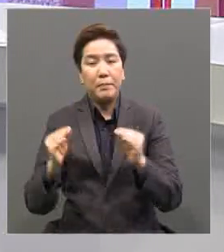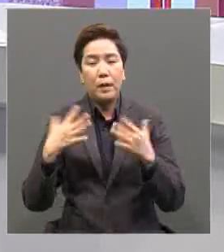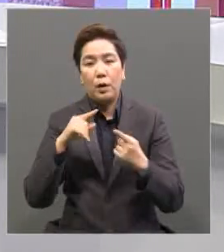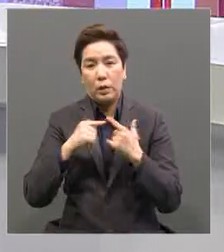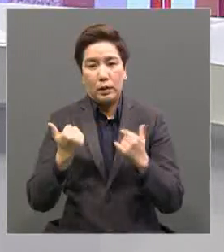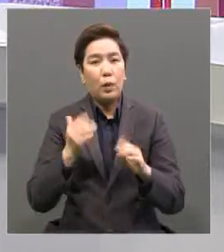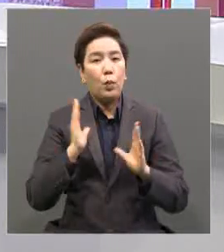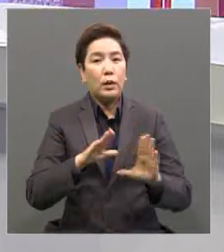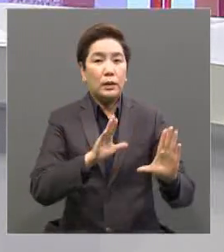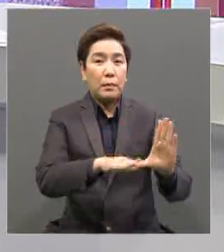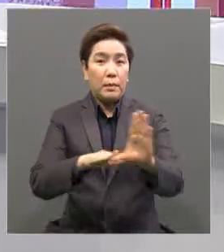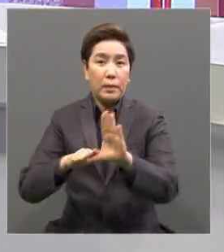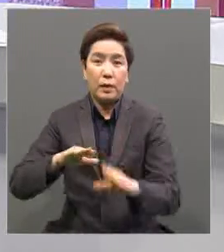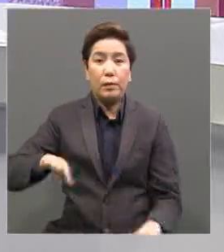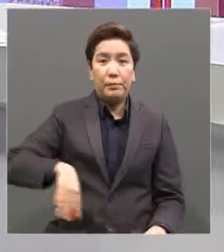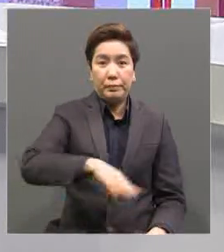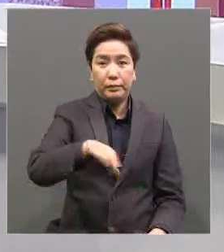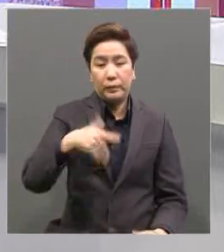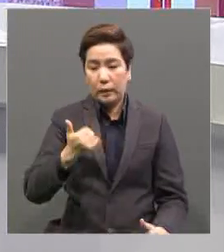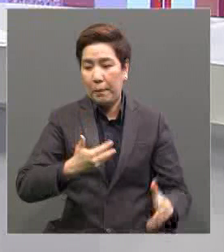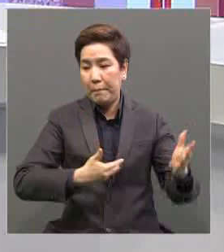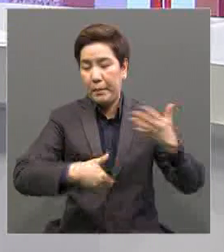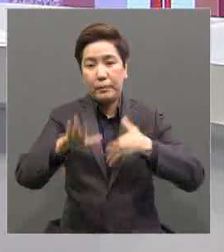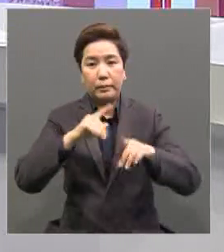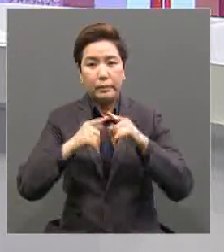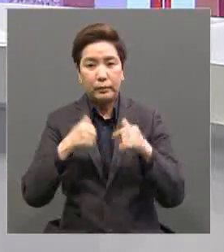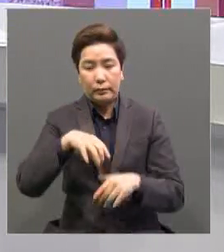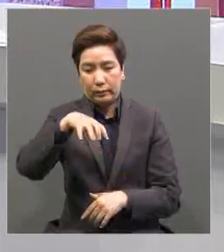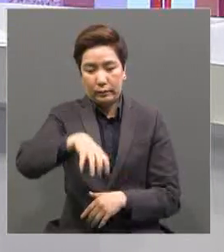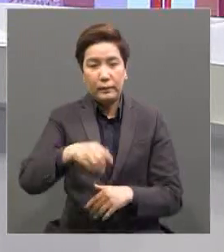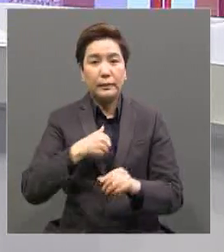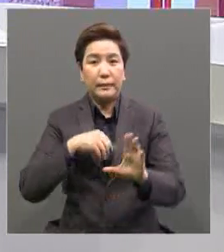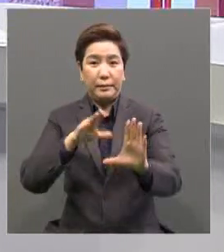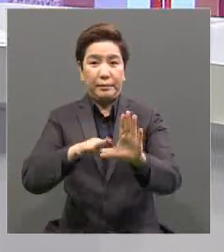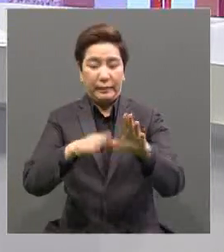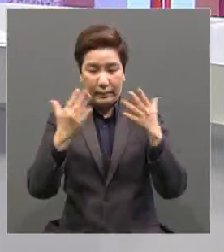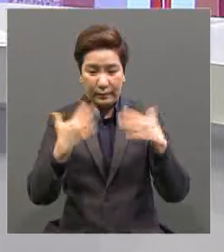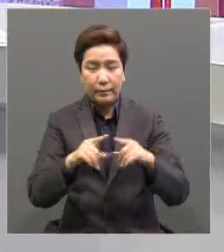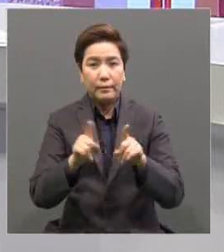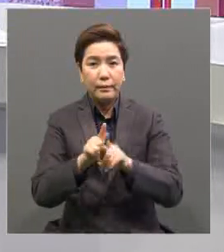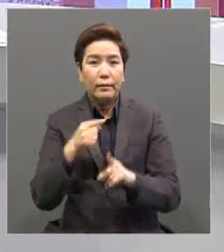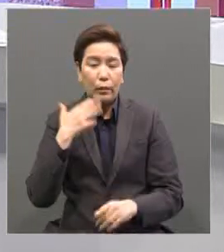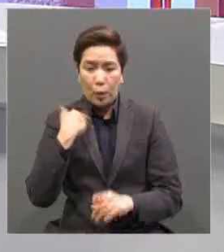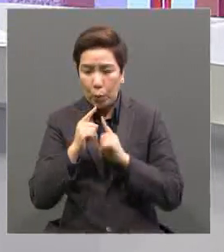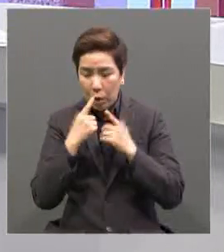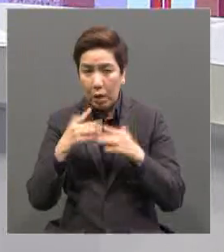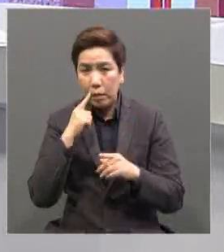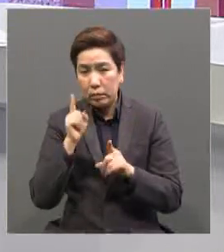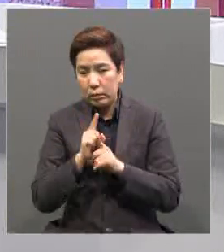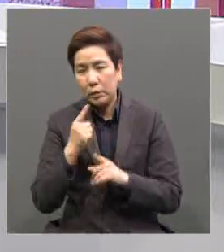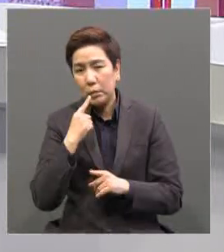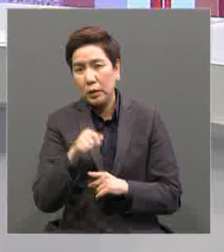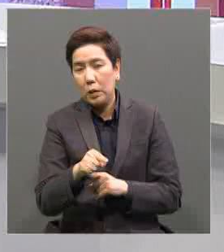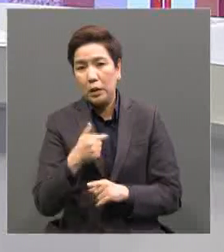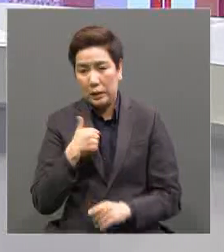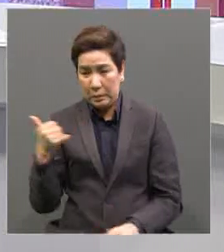ายๆผู้สมัครหลายๆพรรคเองก็เดินทางออกจากบริเวณที่สมัครกันแล้วอย่างที่เมื่อกี้เราคุยกันนอกจอว่าเมื่อสักครู่